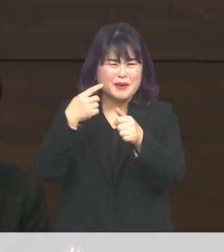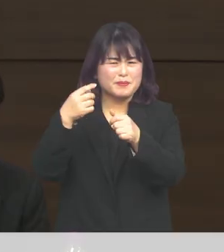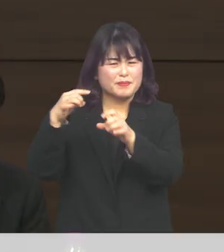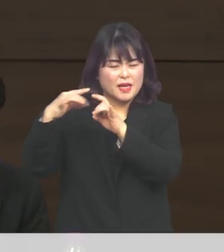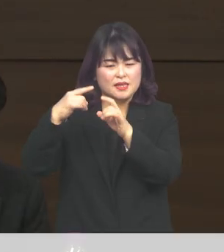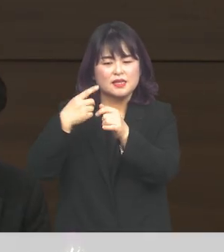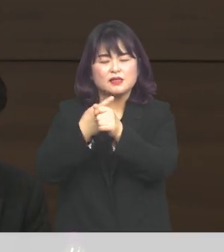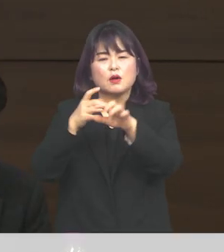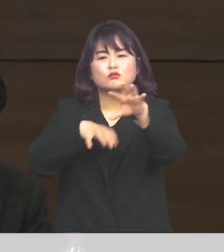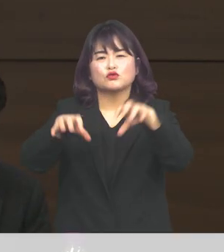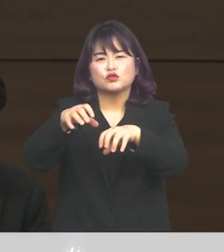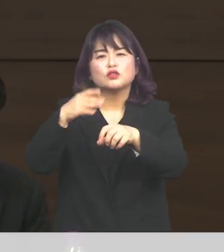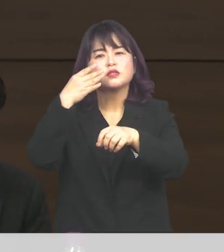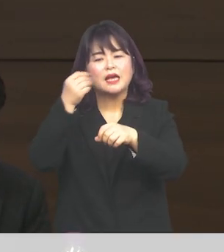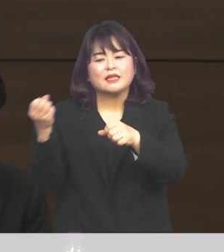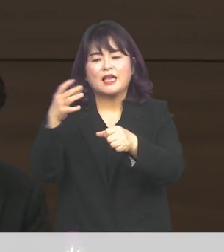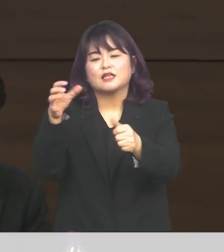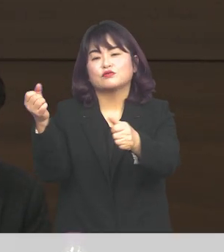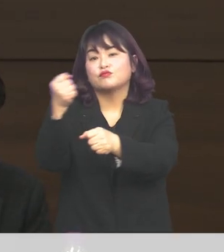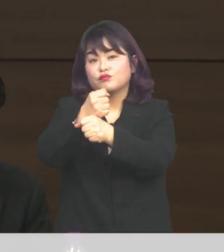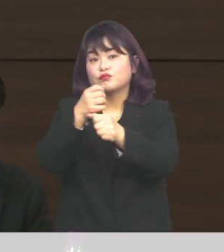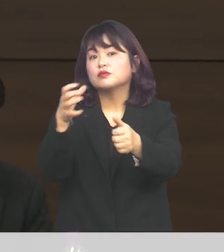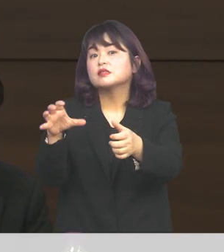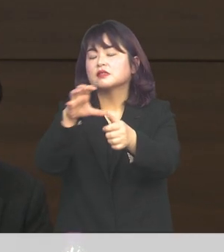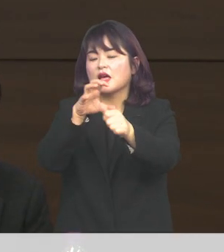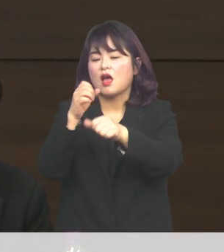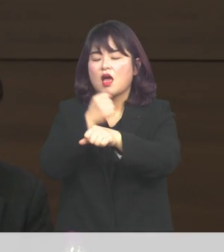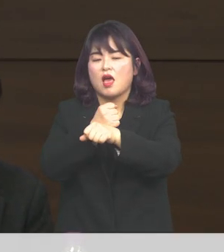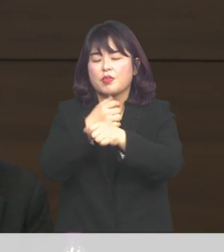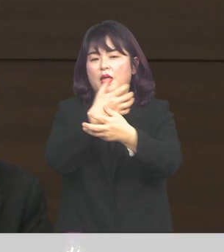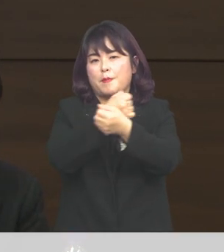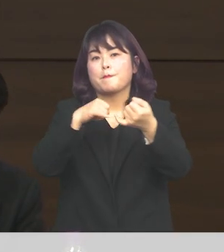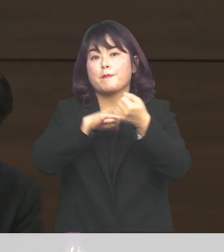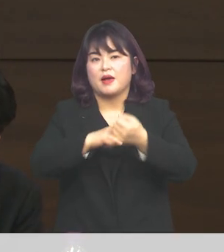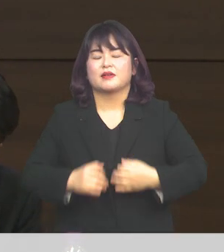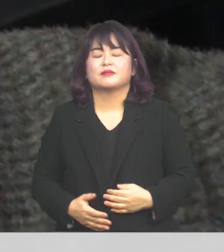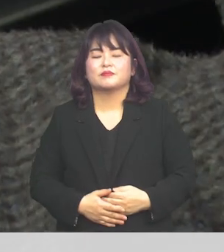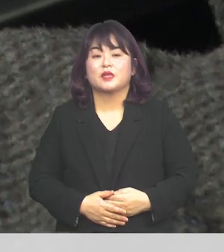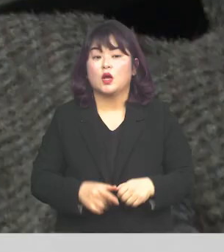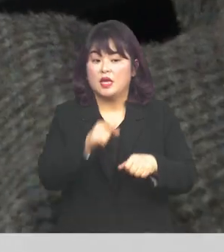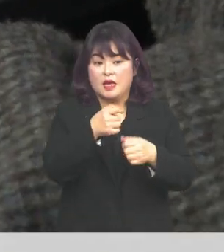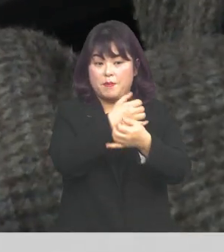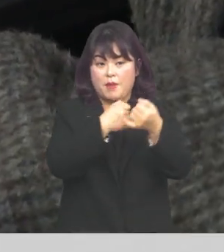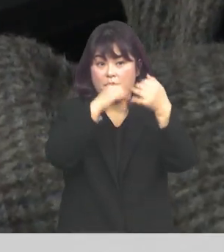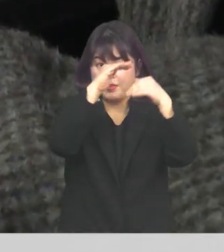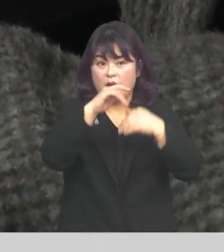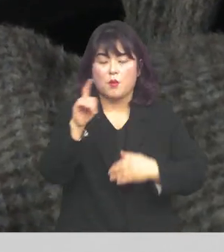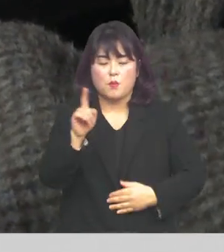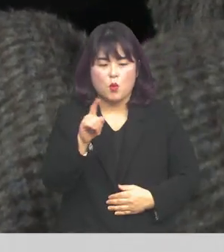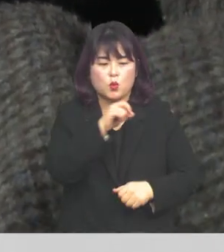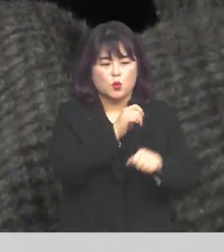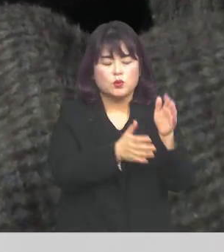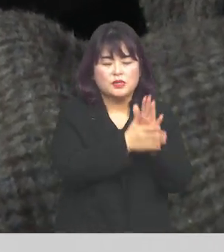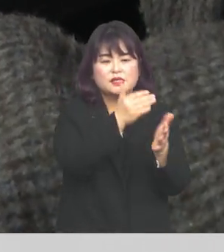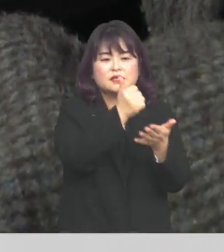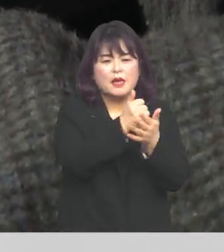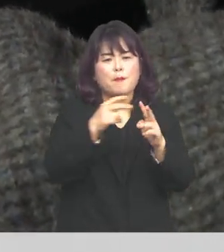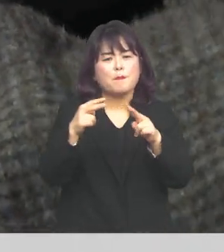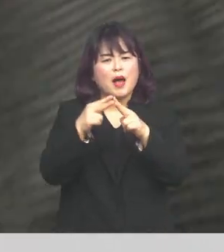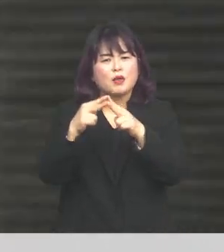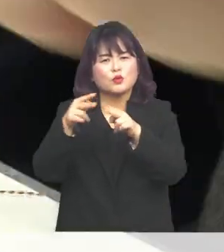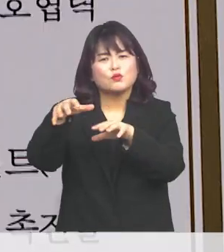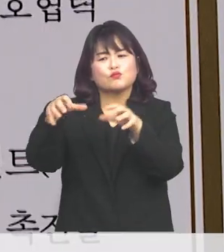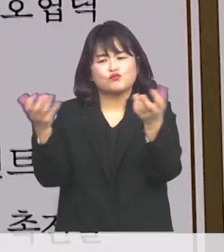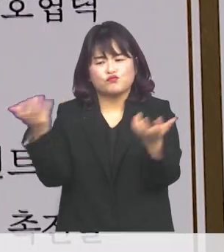한국배터리순환자원협회와 폐배터리의 효율적인 수거와 재활용을 촉진하고자 업무협약을 체결했습니다. 이번 협약으로 시는 용인 반도체